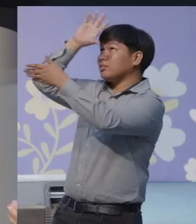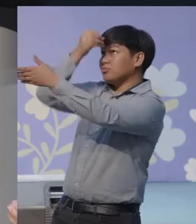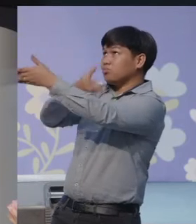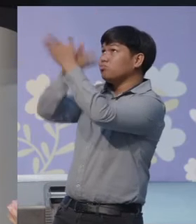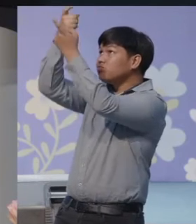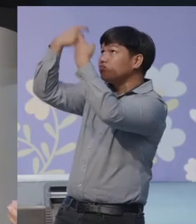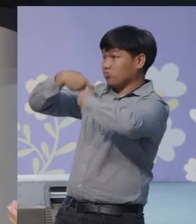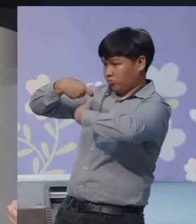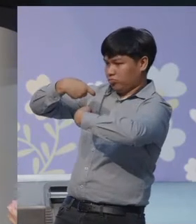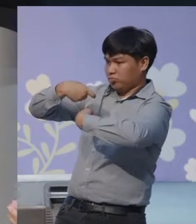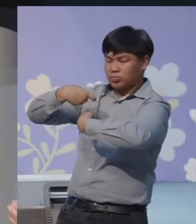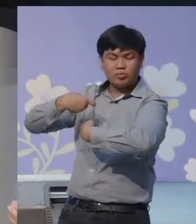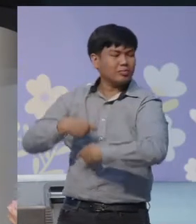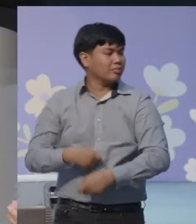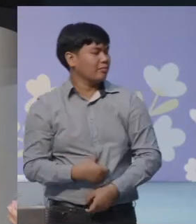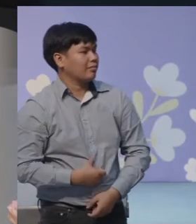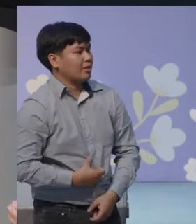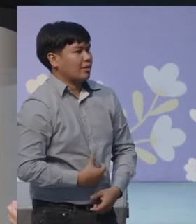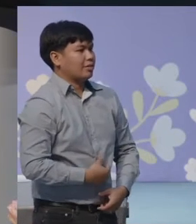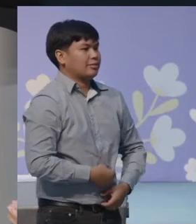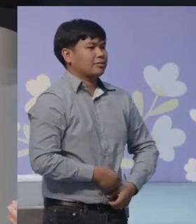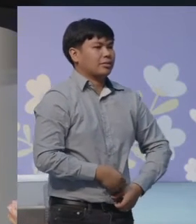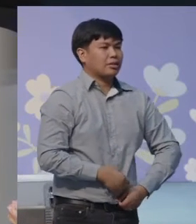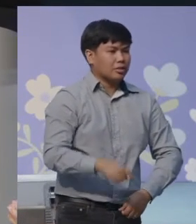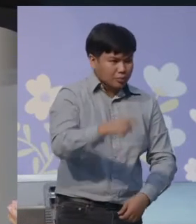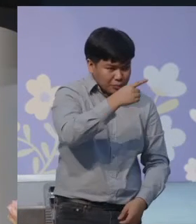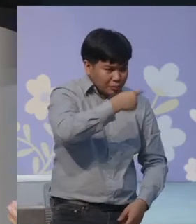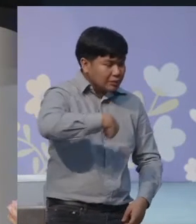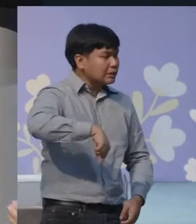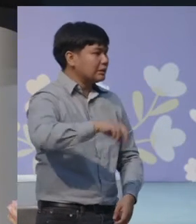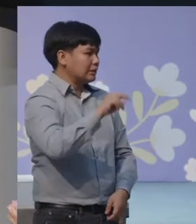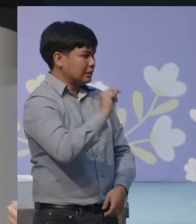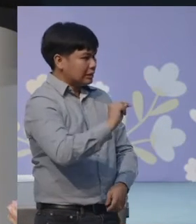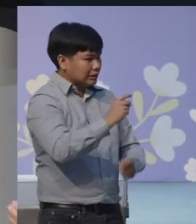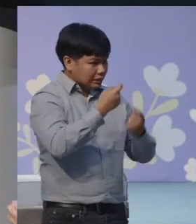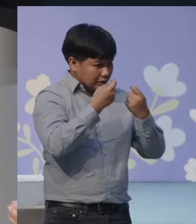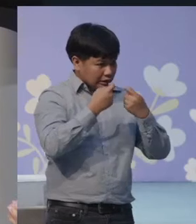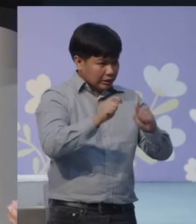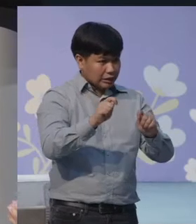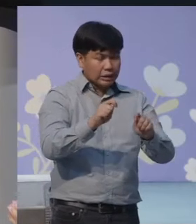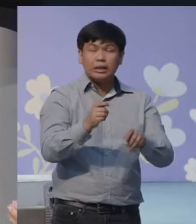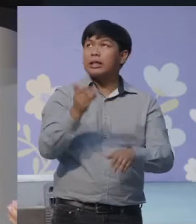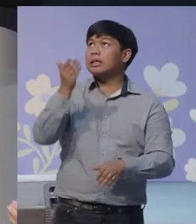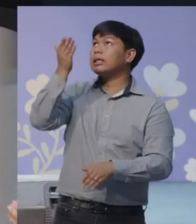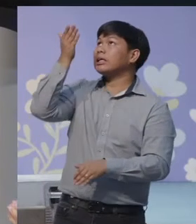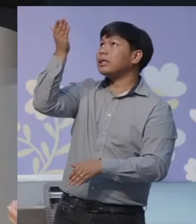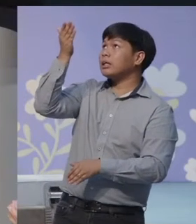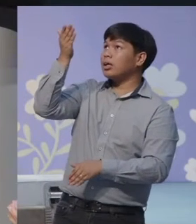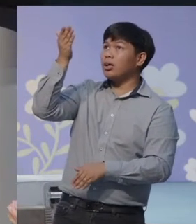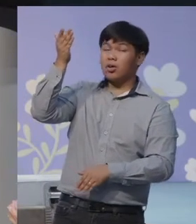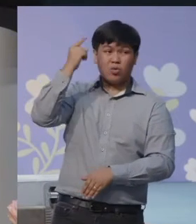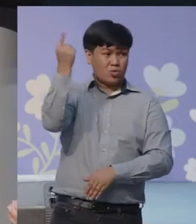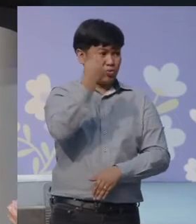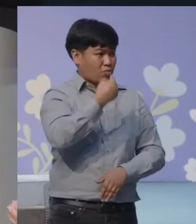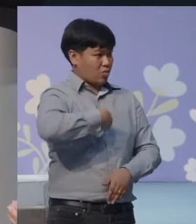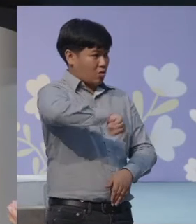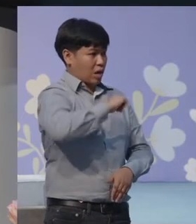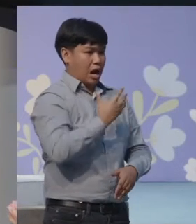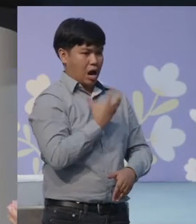Siguro pag nagdadasal tayo, hingin natin sa Panginoon na ang hinihingi natin hindi lang dahil sa gusto natin.